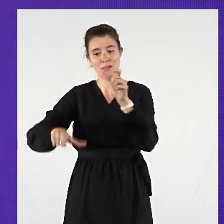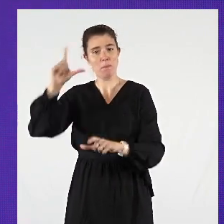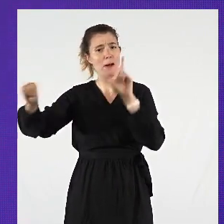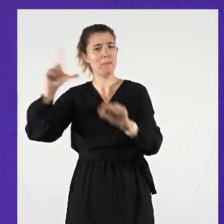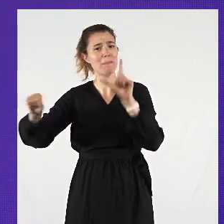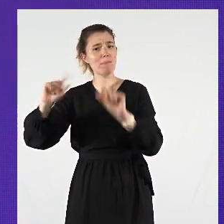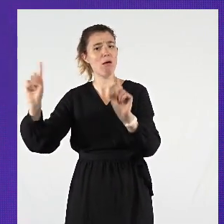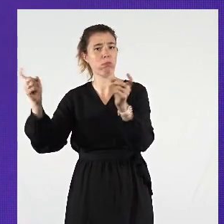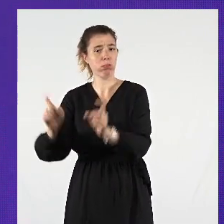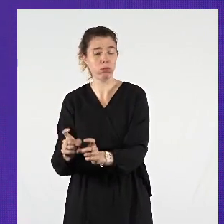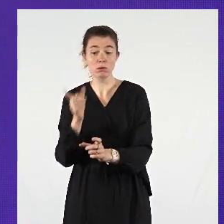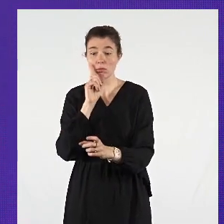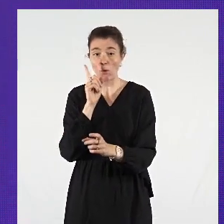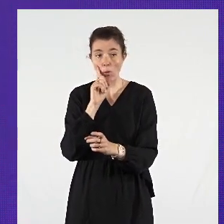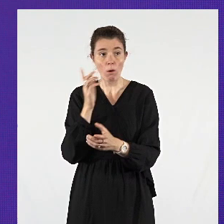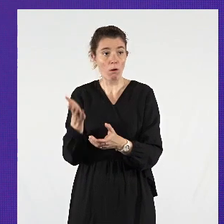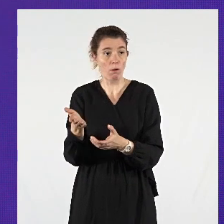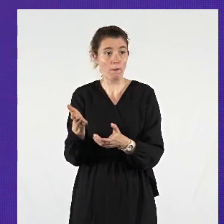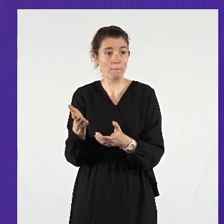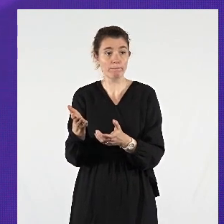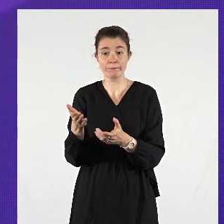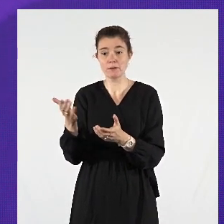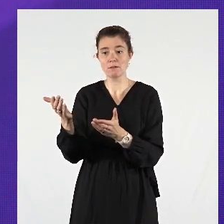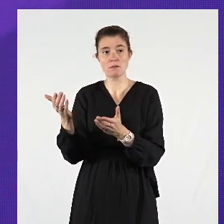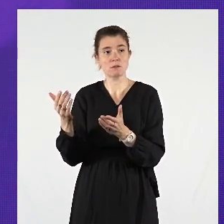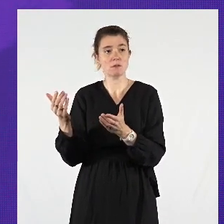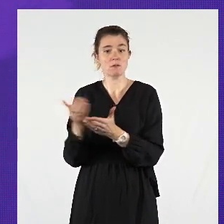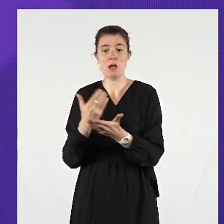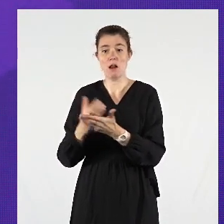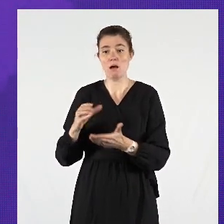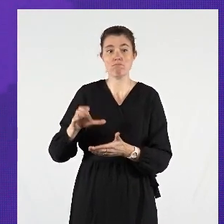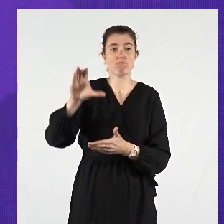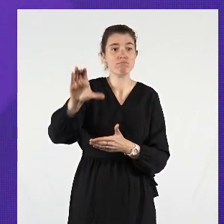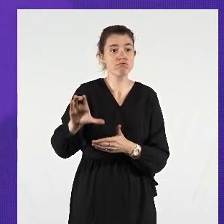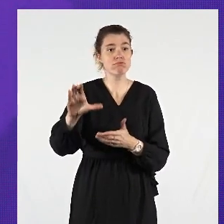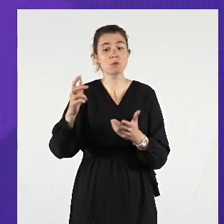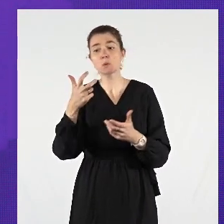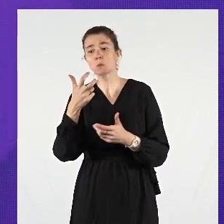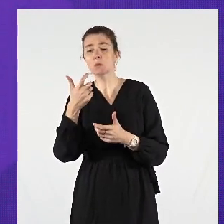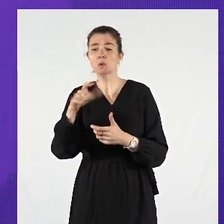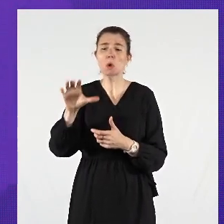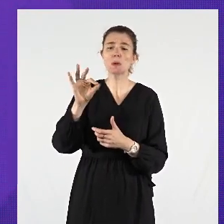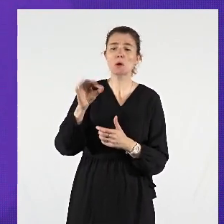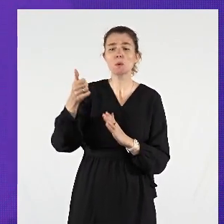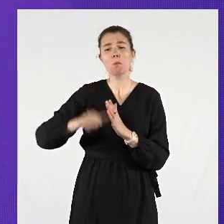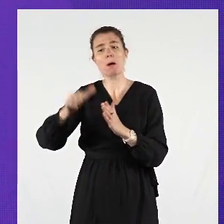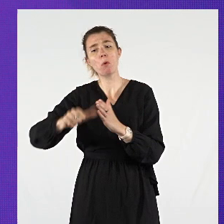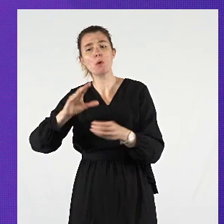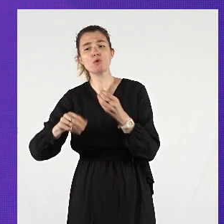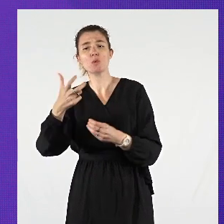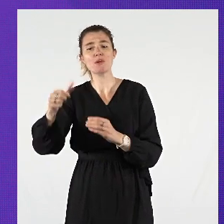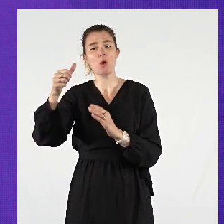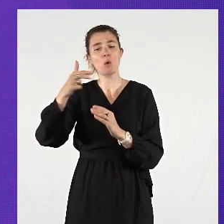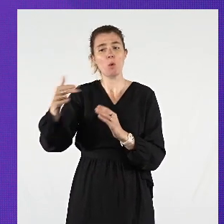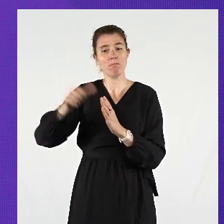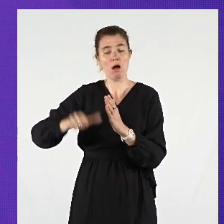à des augmentations de salaire, et 300 €, 250 € par mois lorsqu'on a ces niveaux de salaire, c'est